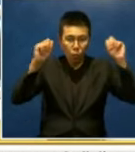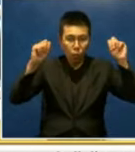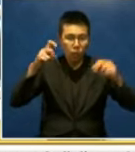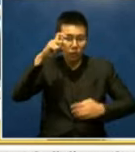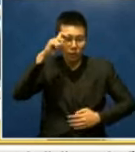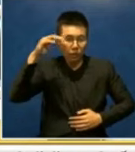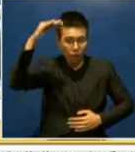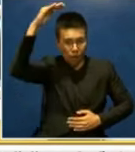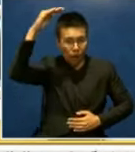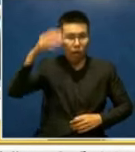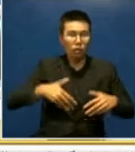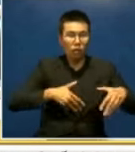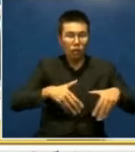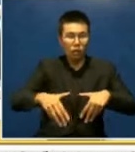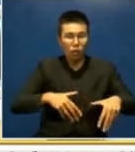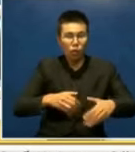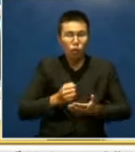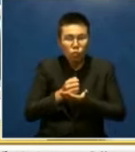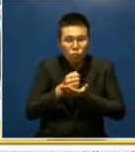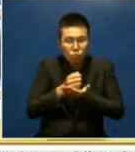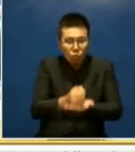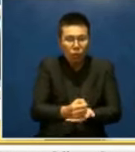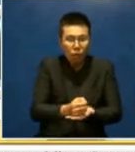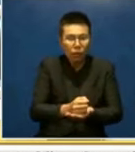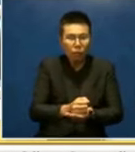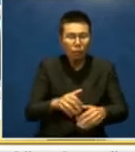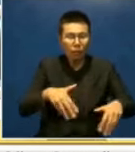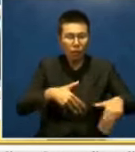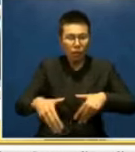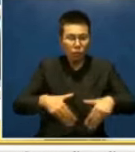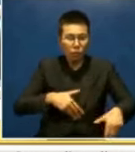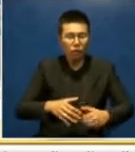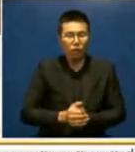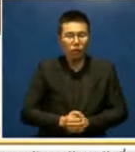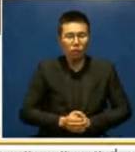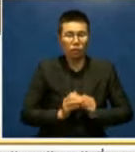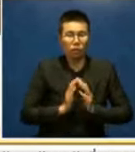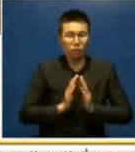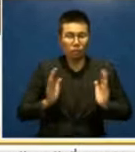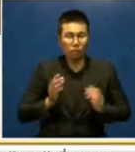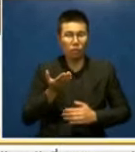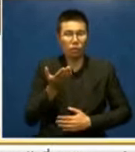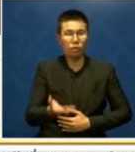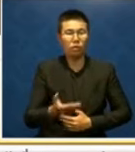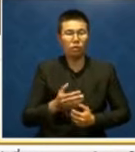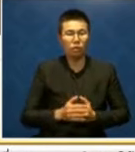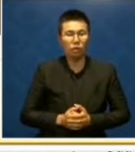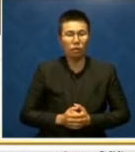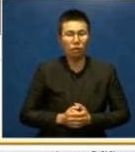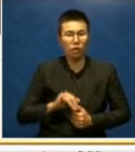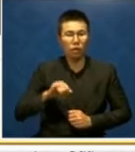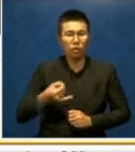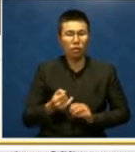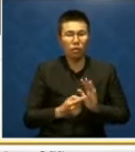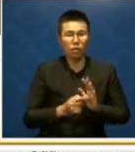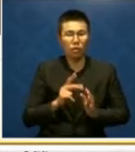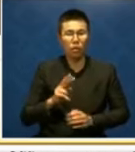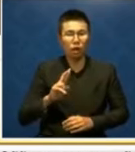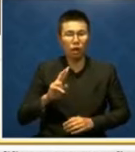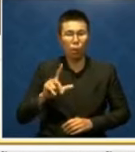ได้ขอเป็นอีกหนึ่งกำลังใจครับกราบขอบพระคุณท่านประธานครับขอบคุณครับเชิญท่านจักรวาลชัยวิรัตนุกูล